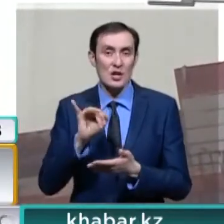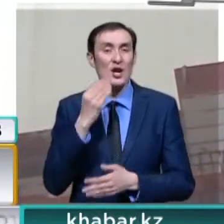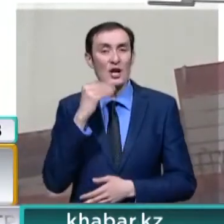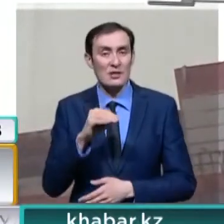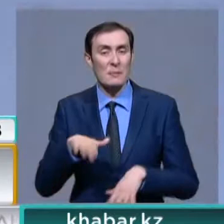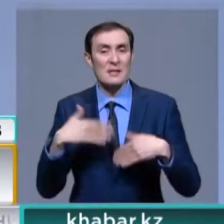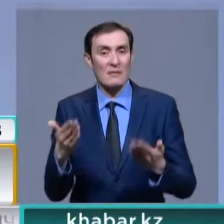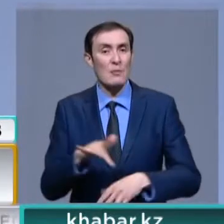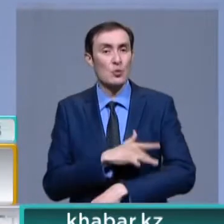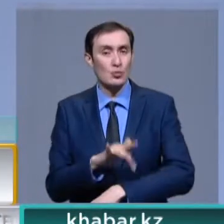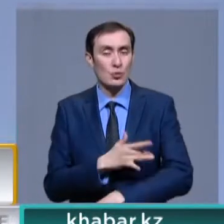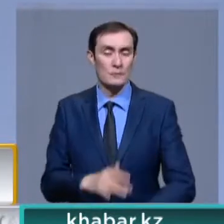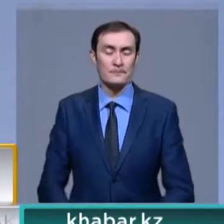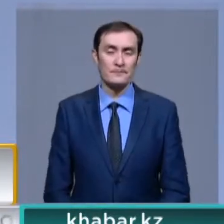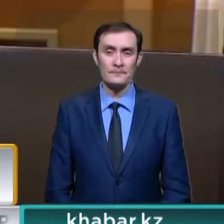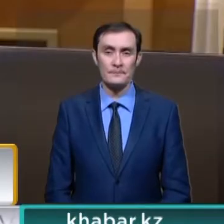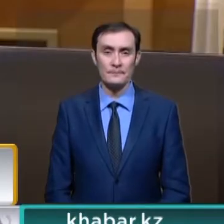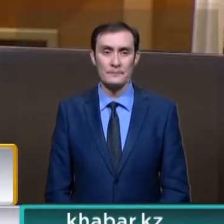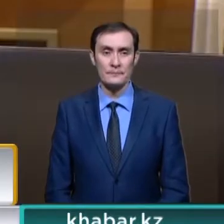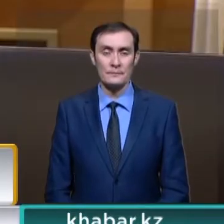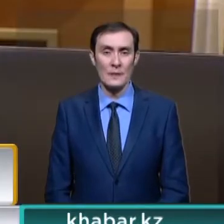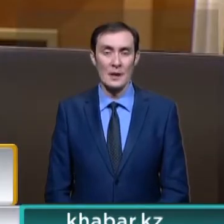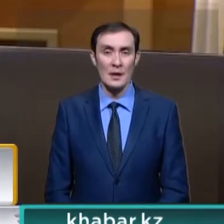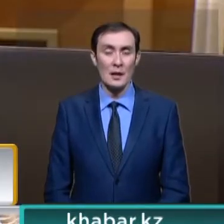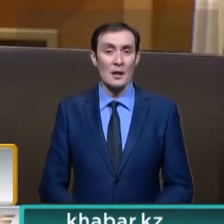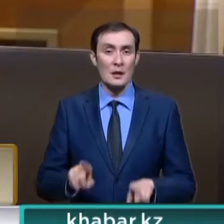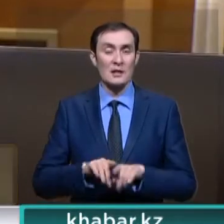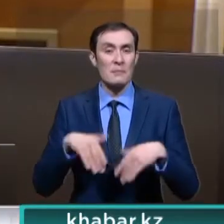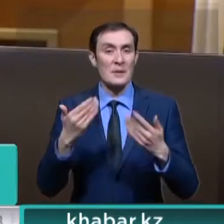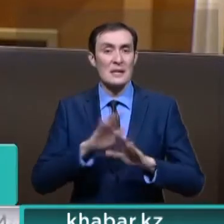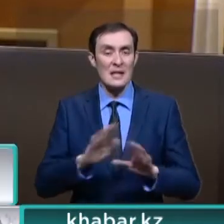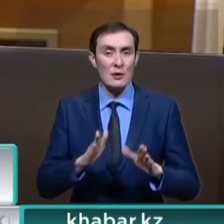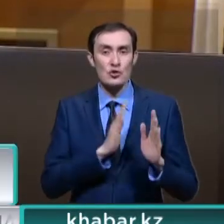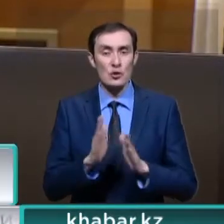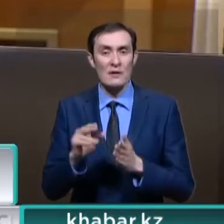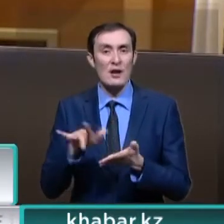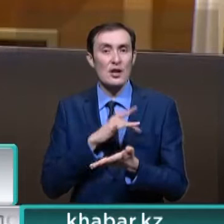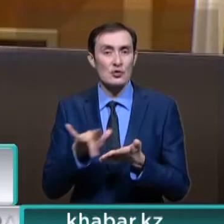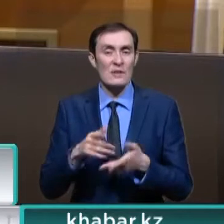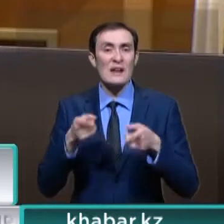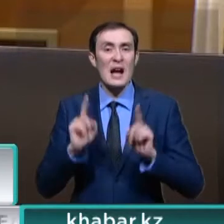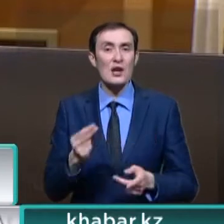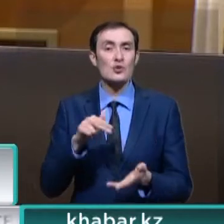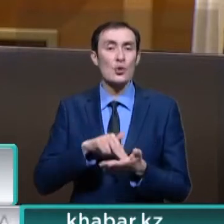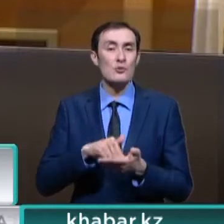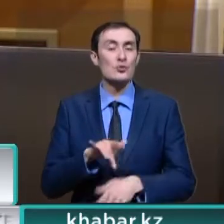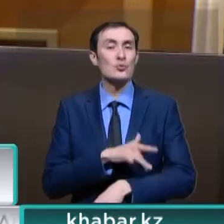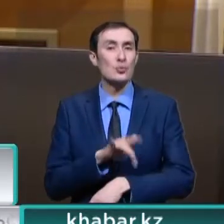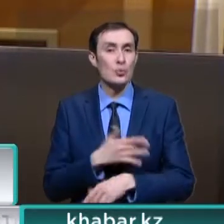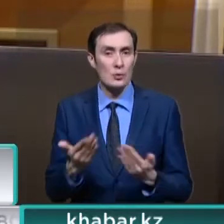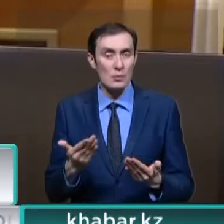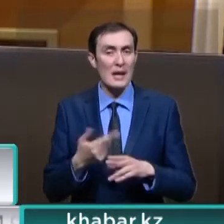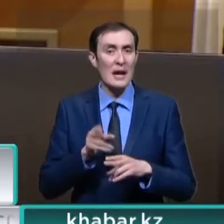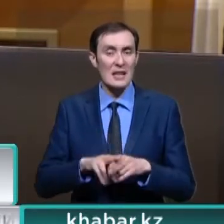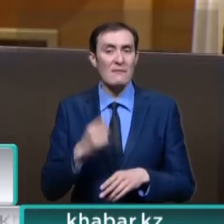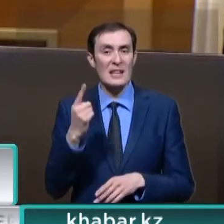качестве предоставляемых услуг. Не предоставили четкого алгоритма произведенных расчетов реальной стоимости услуг. При